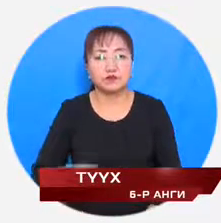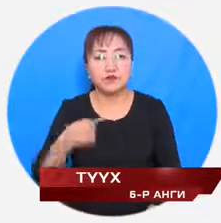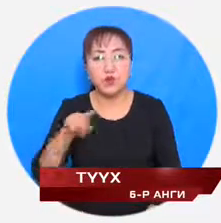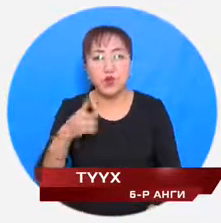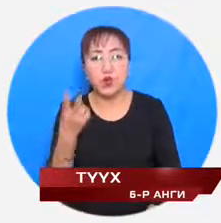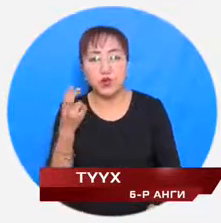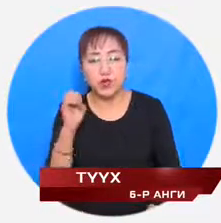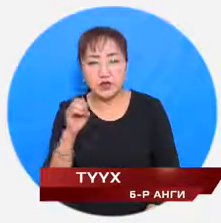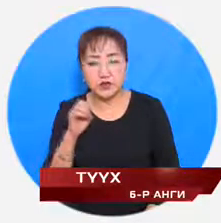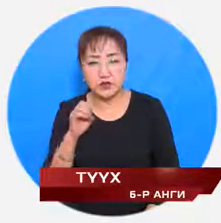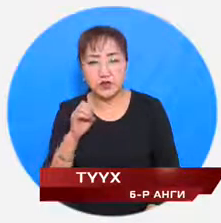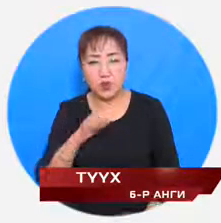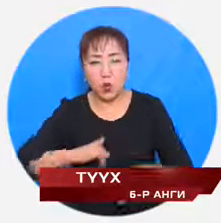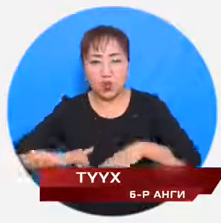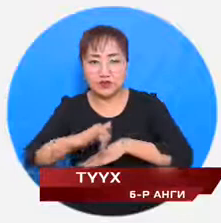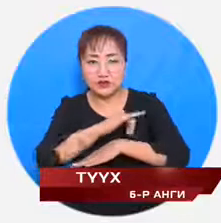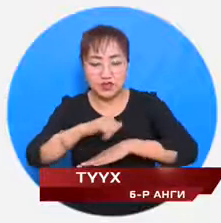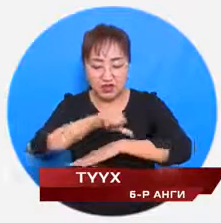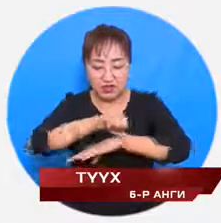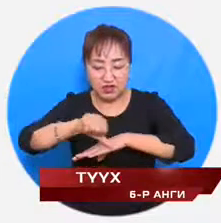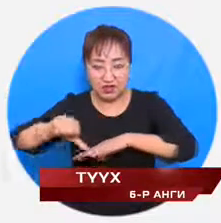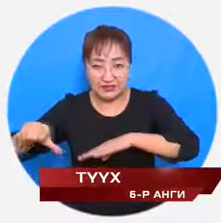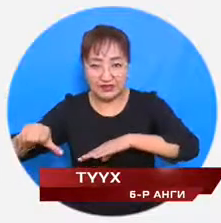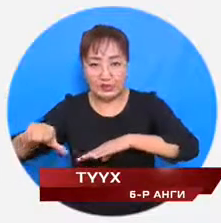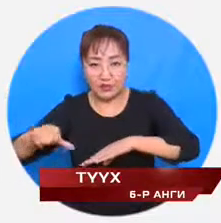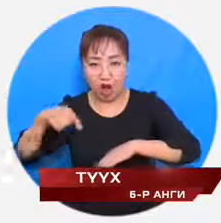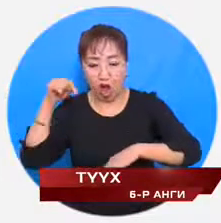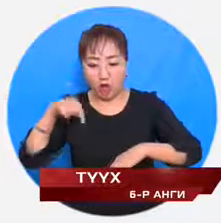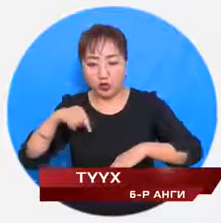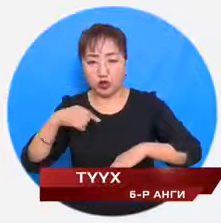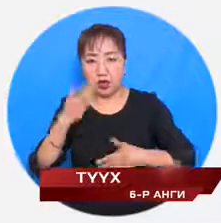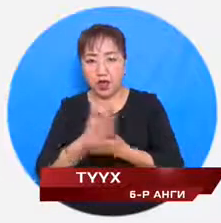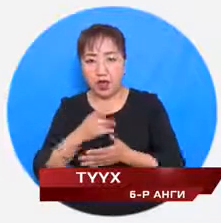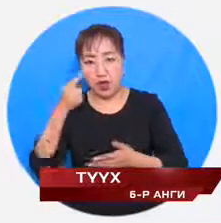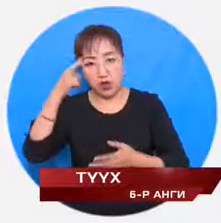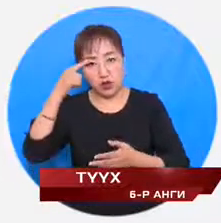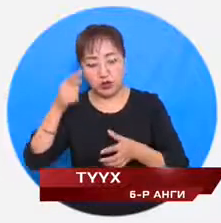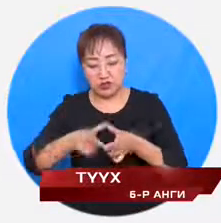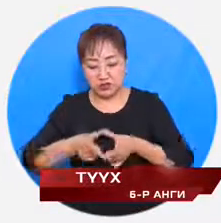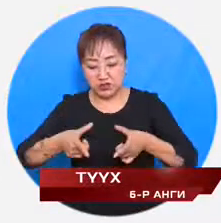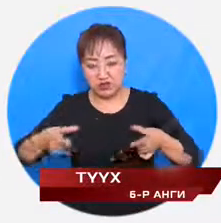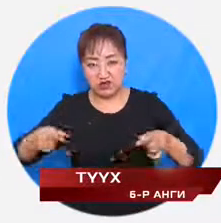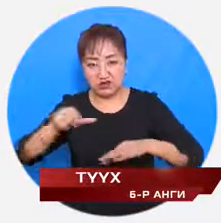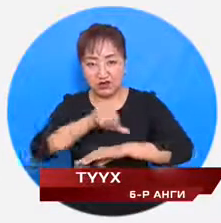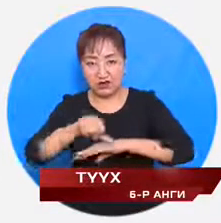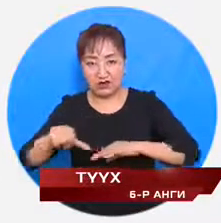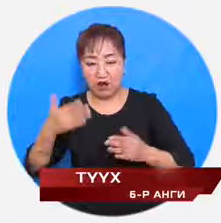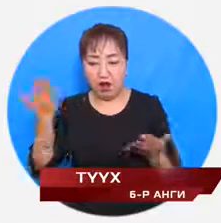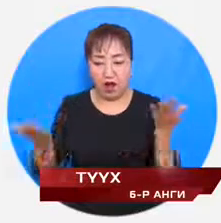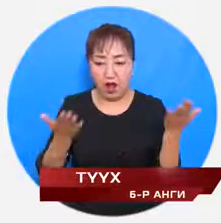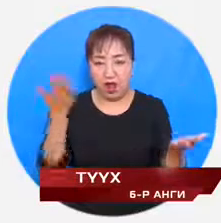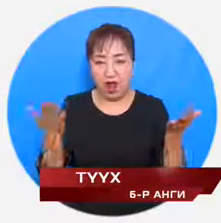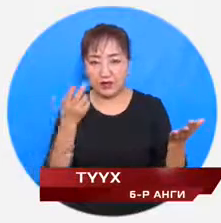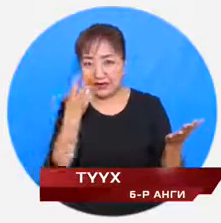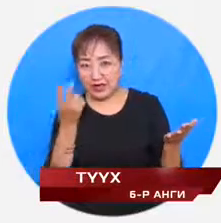Тухайн үеийн улсын хэл хязгаарыг буюу одоогийн Монгол улсын хэл хязгаартай харьцуулан харна уу хүүхдүүдээ? Ямар